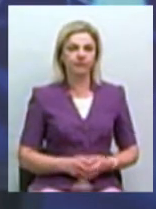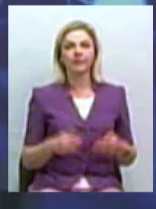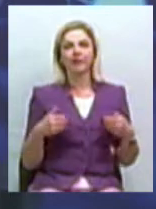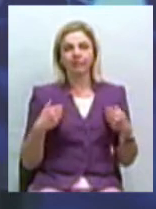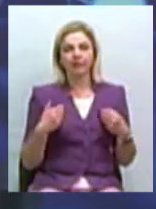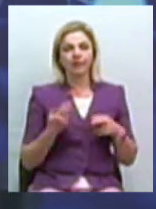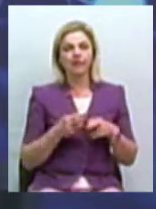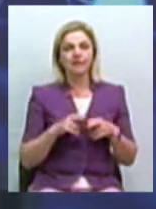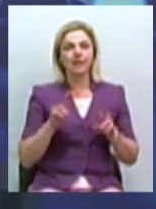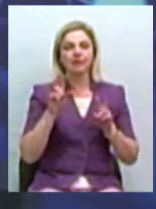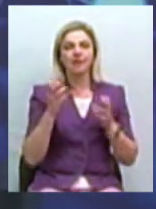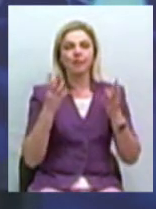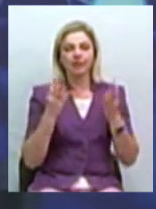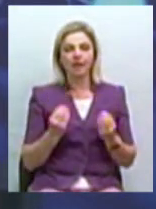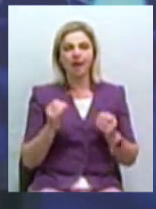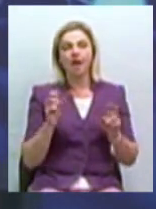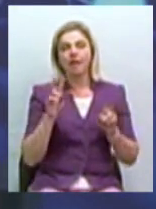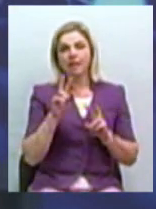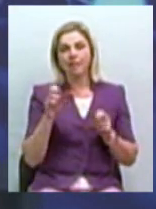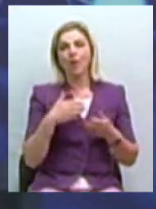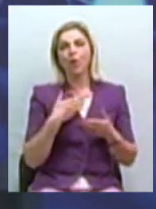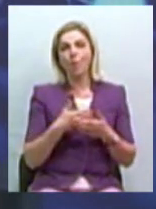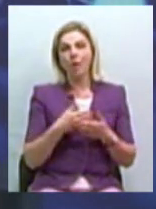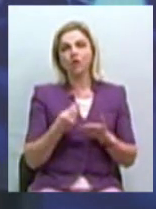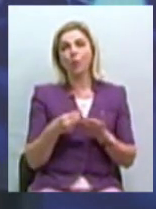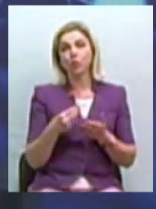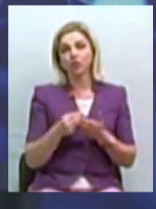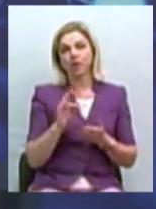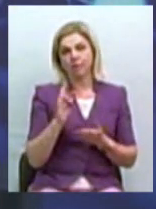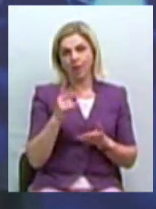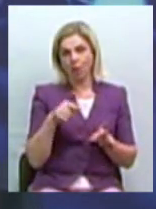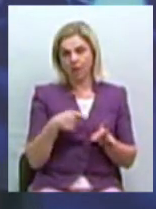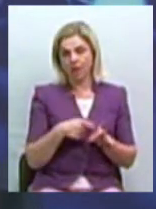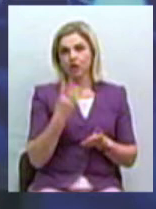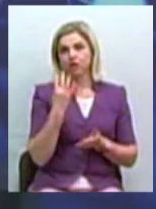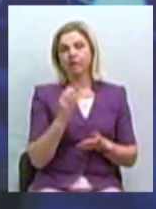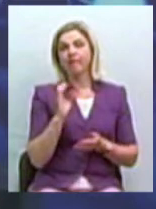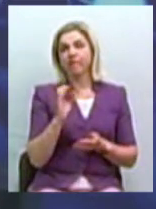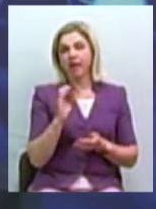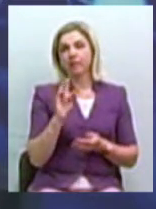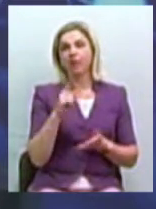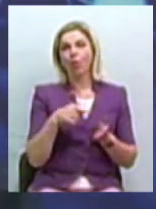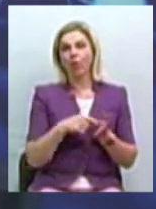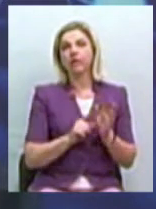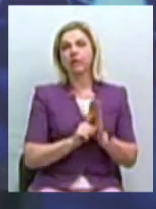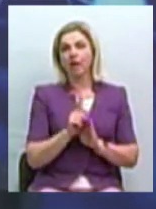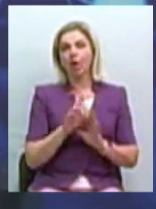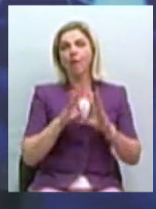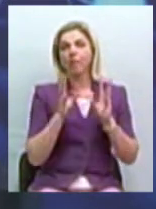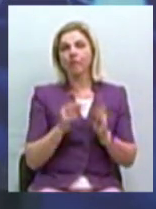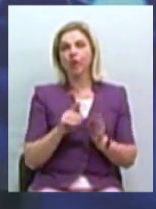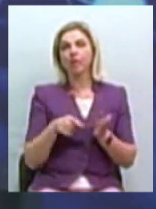Вітаю, це «Тема дня», а тема нашого ефіру – громадський бюджет міста Миколаєва. 4 вересня в Миколаєві розпочнеться